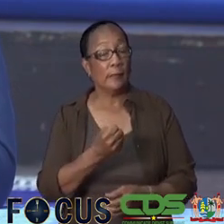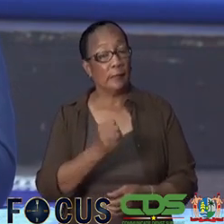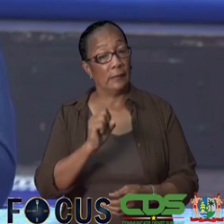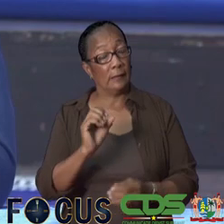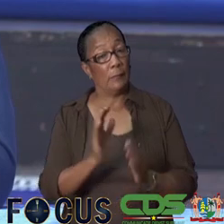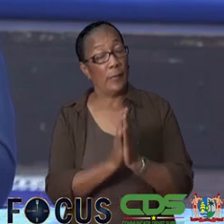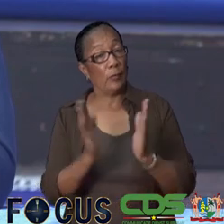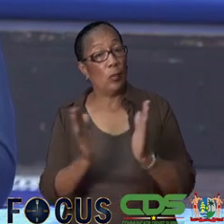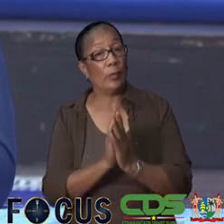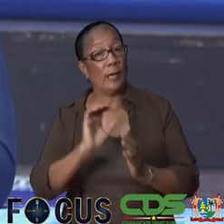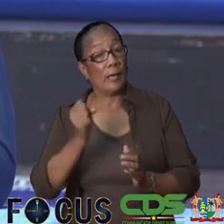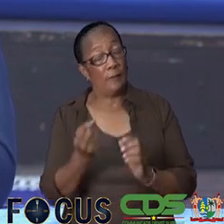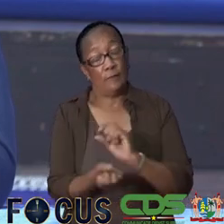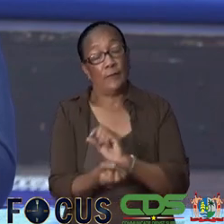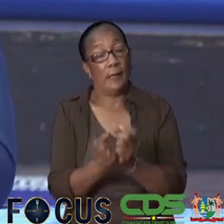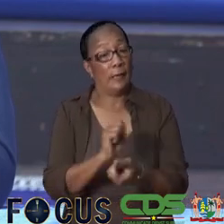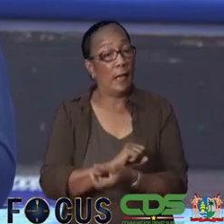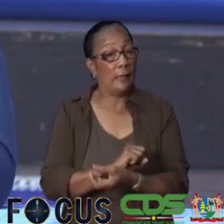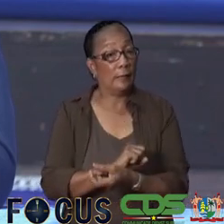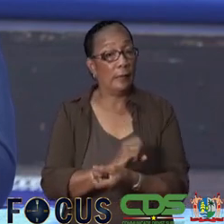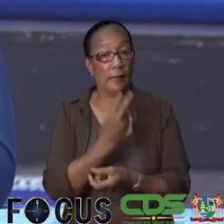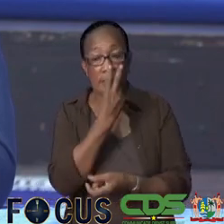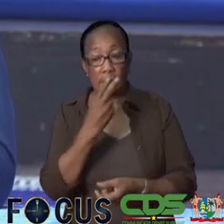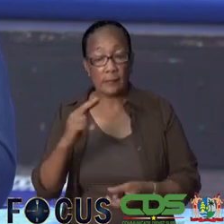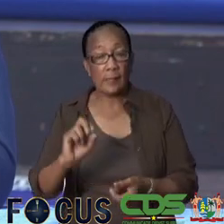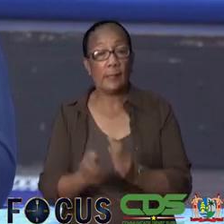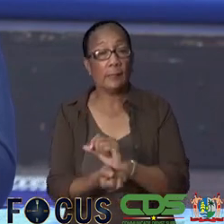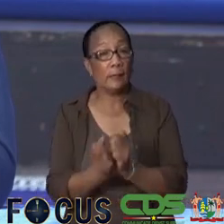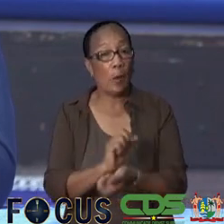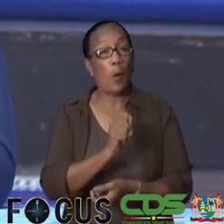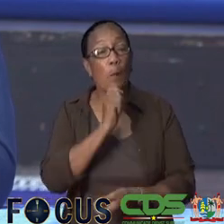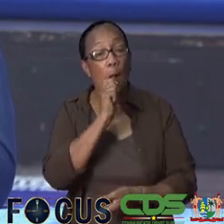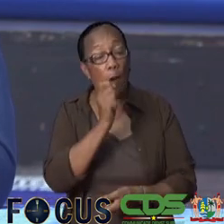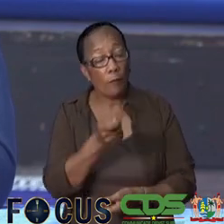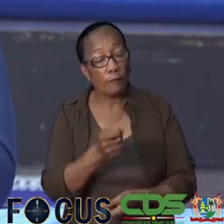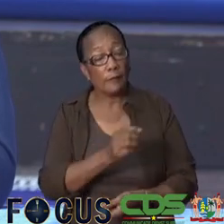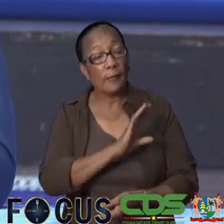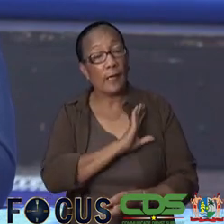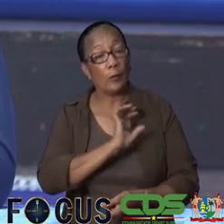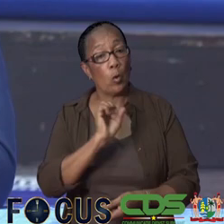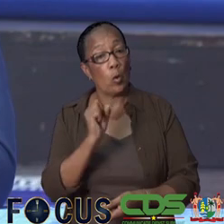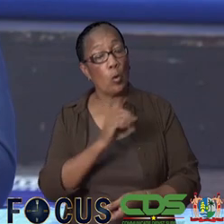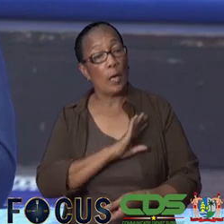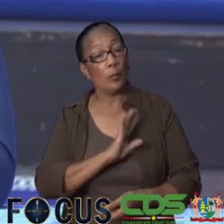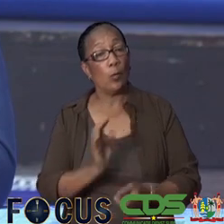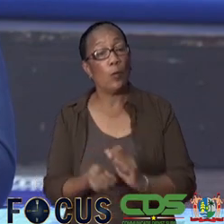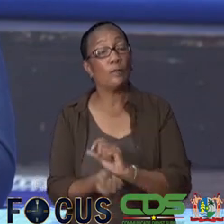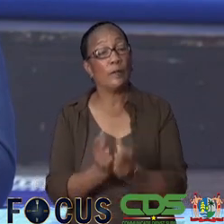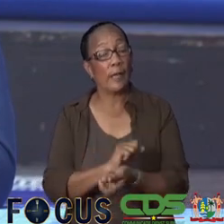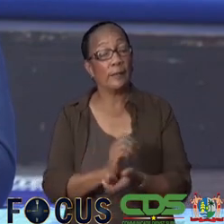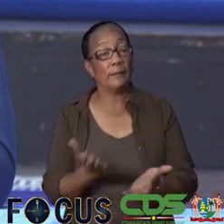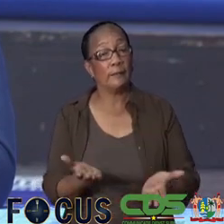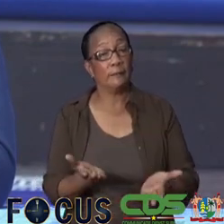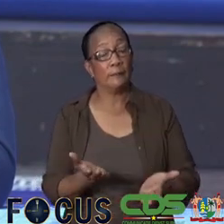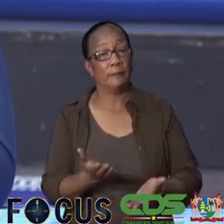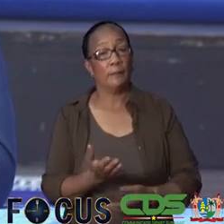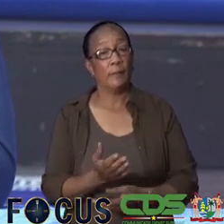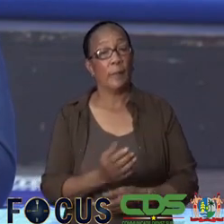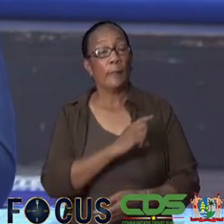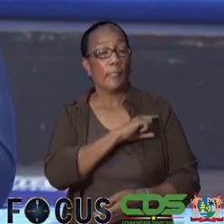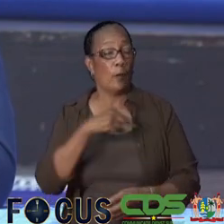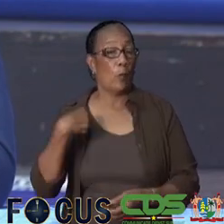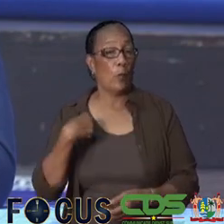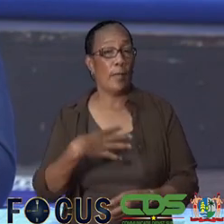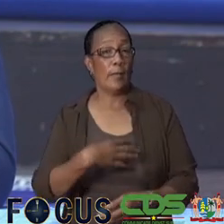veranderen, inzichten kunnen veranderen en beloftes ook plots kunnen komen weg te vallen. We